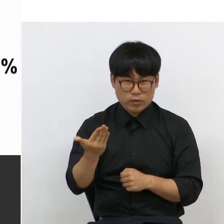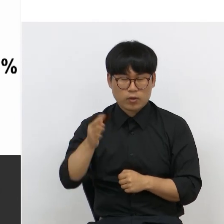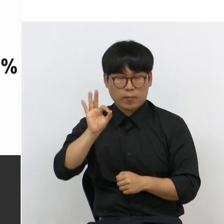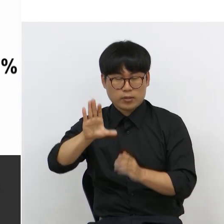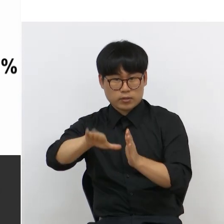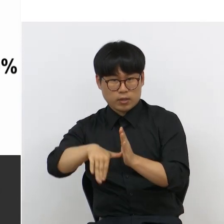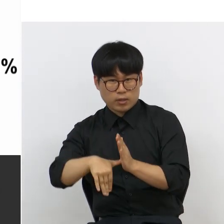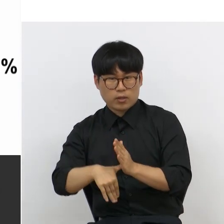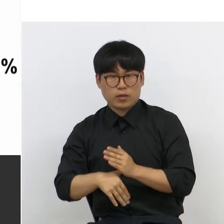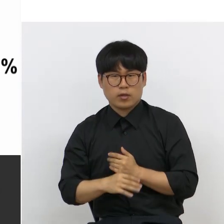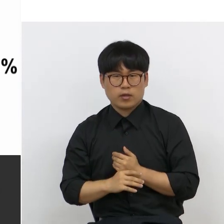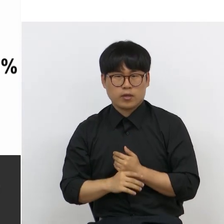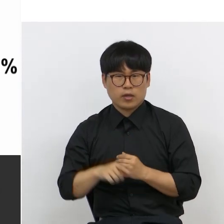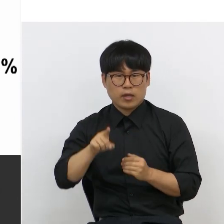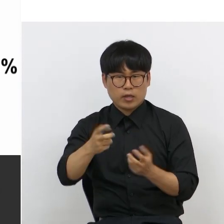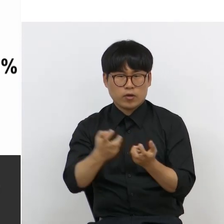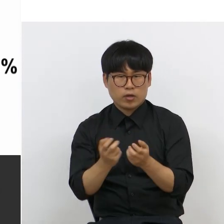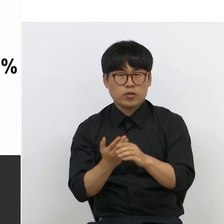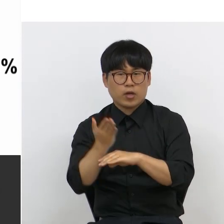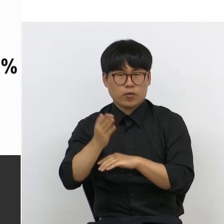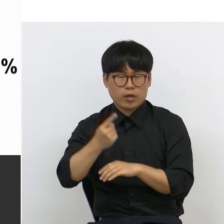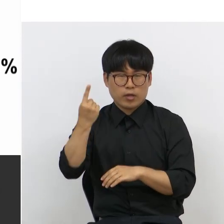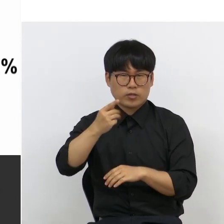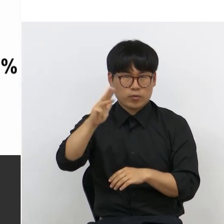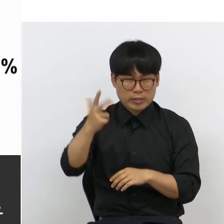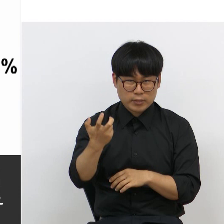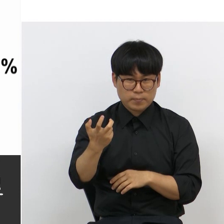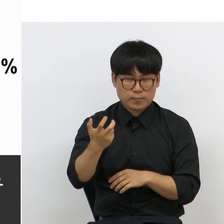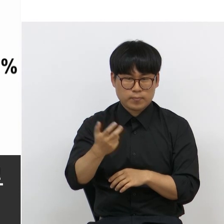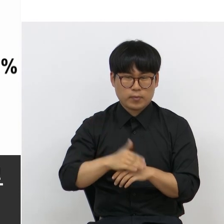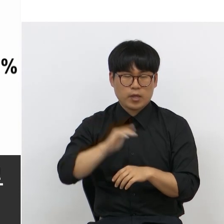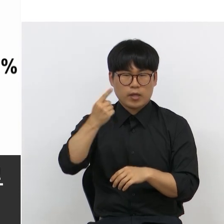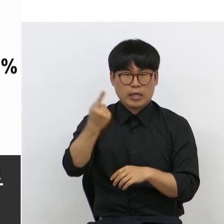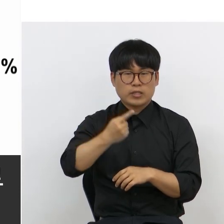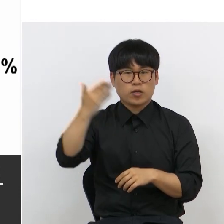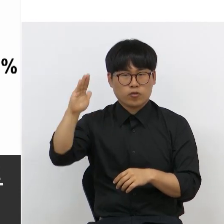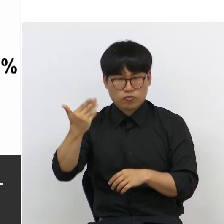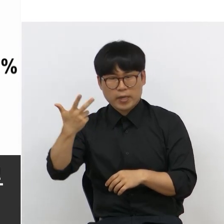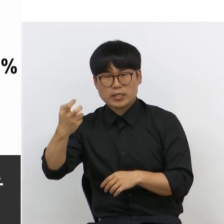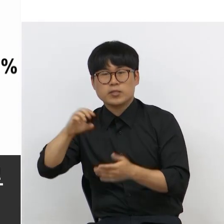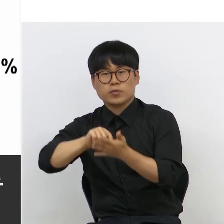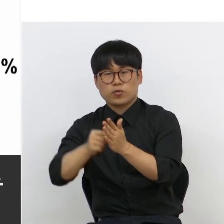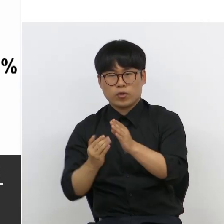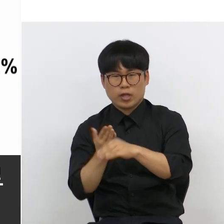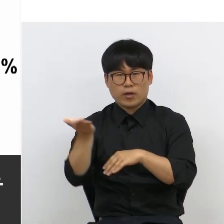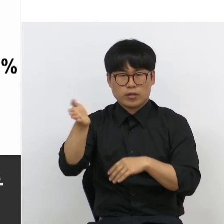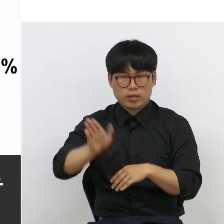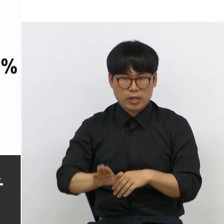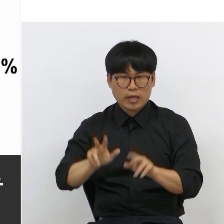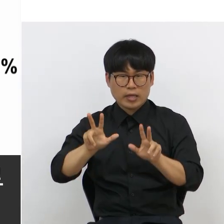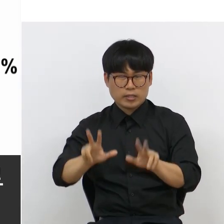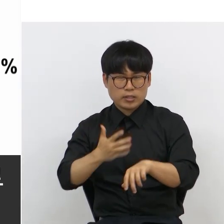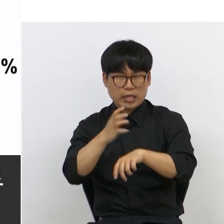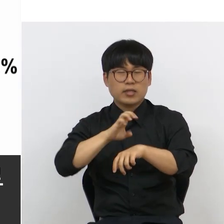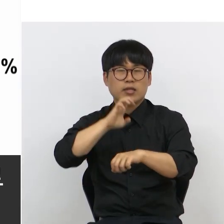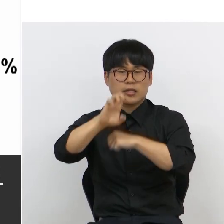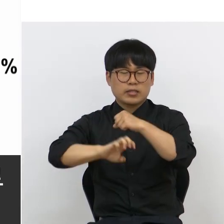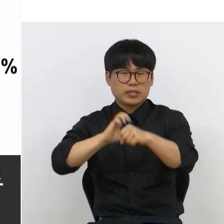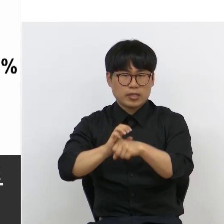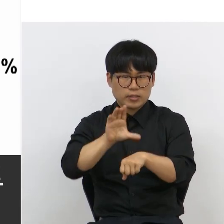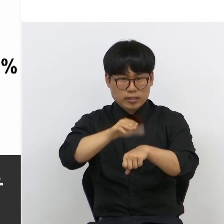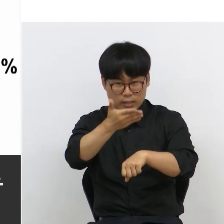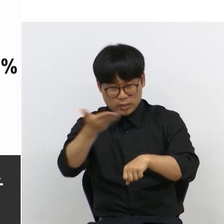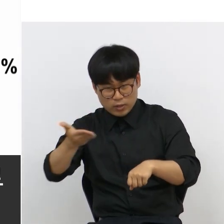보여줬고 실제로 이런 기술이 나온 거는 1970년대 중반부터 나왔지만 지금 한 40년, 50년이 지난 현재도 거의